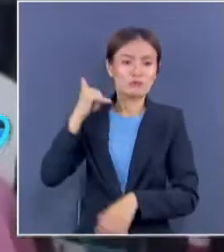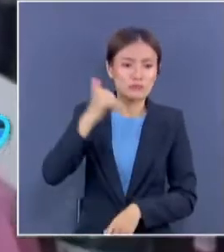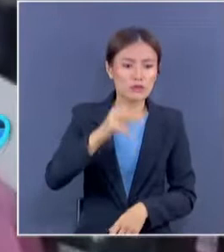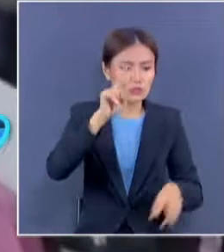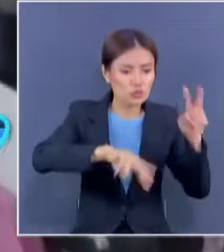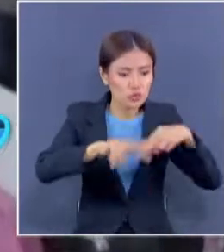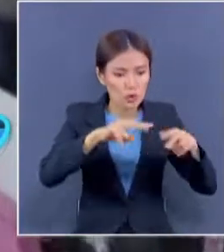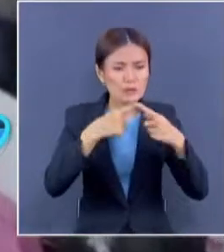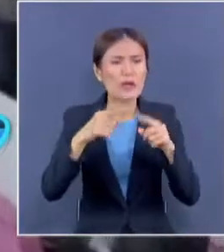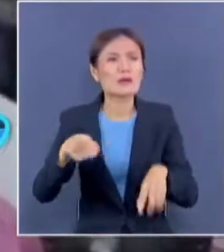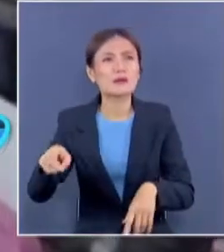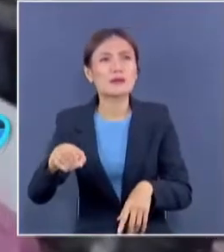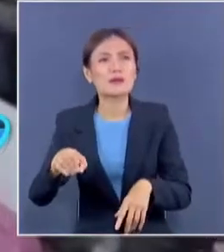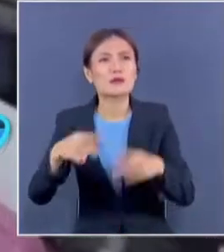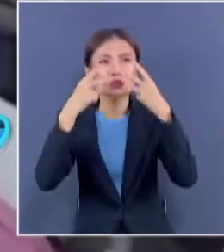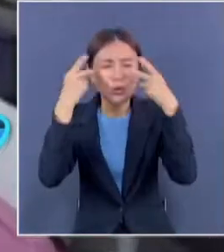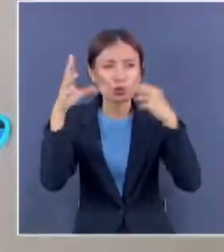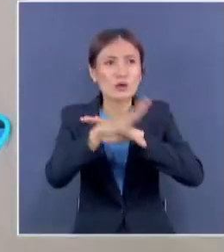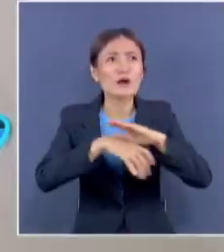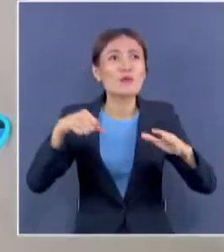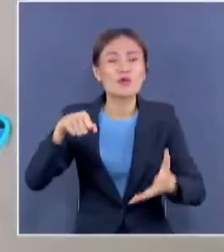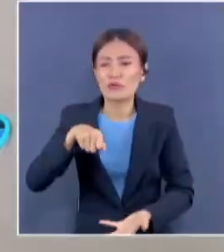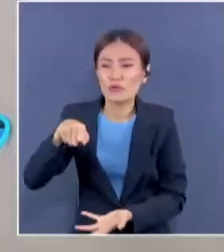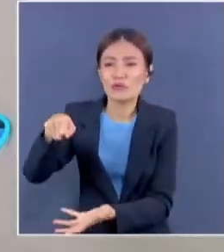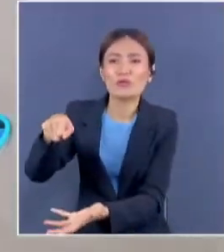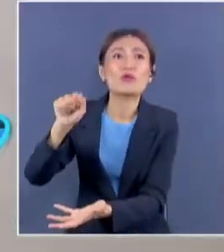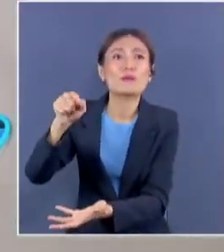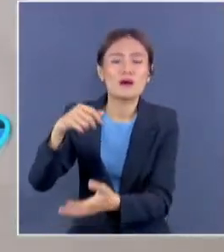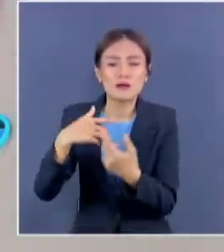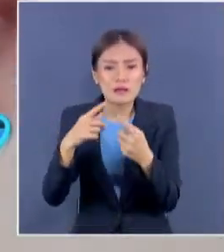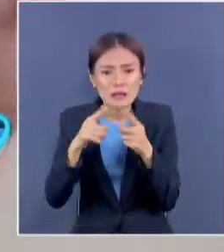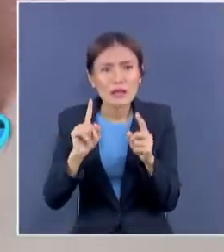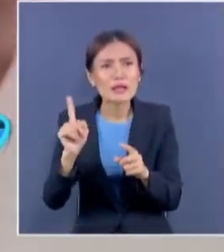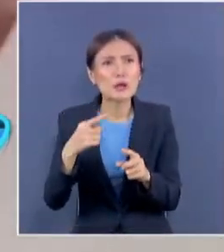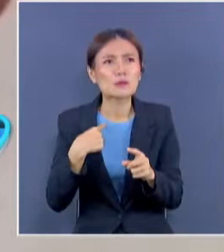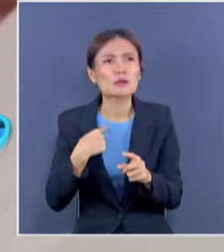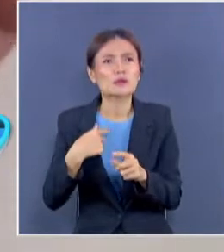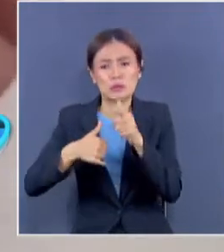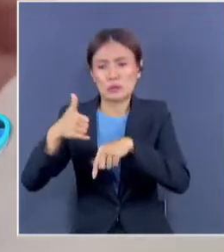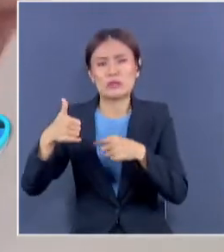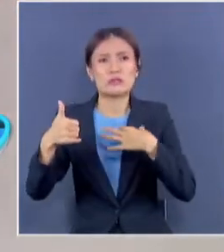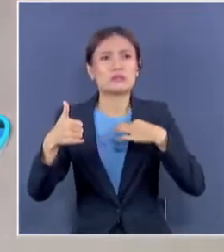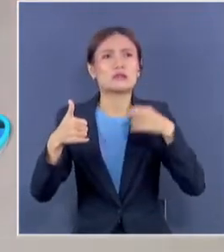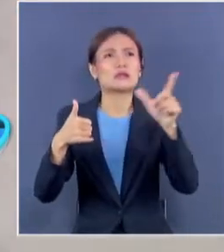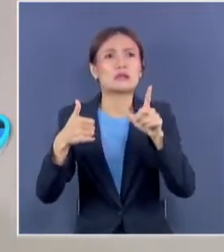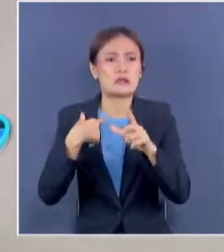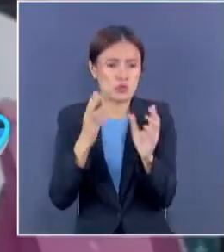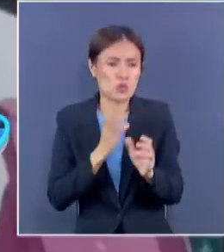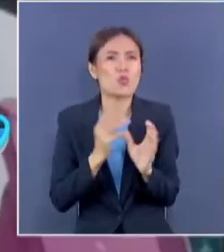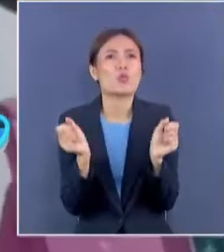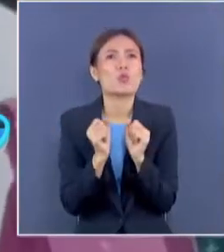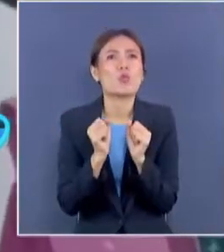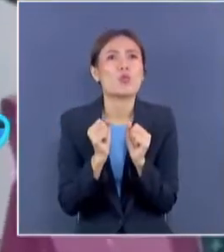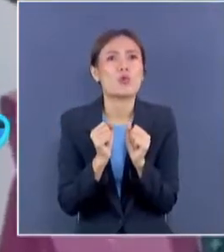น่าจะกลัวความผิดนะครับเพราะว่าดูจากลักษณะตอนที่ก่อเหตุเหมือนยกมือขึ้นมาพนมไหว้เนี่ยเหมือนกับเอ๊ะ